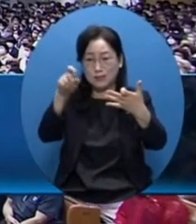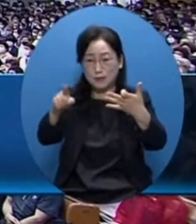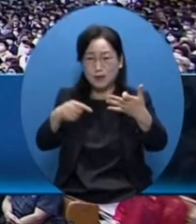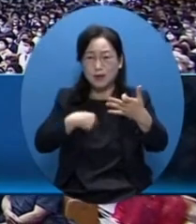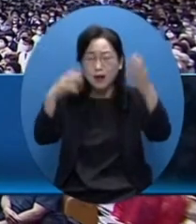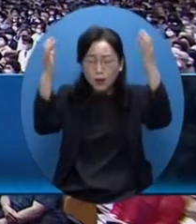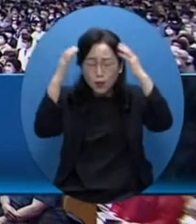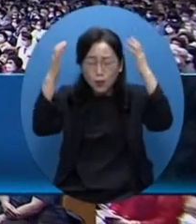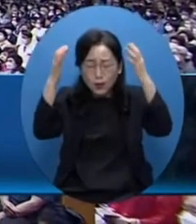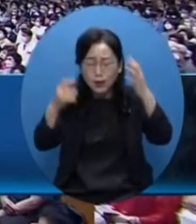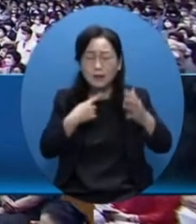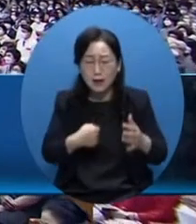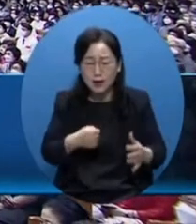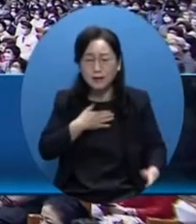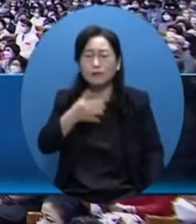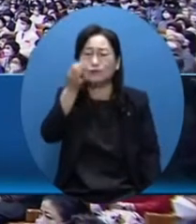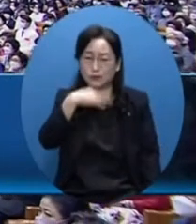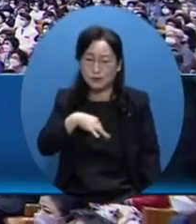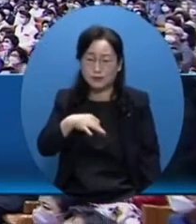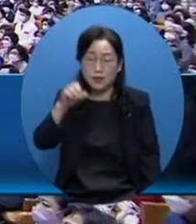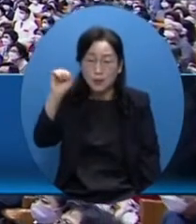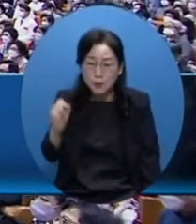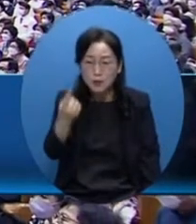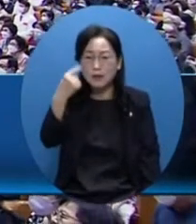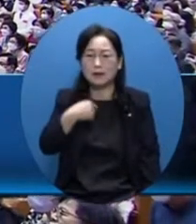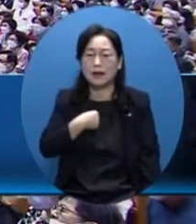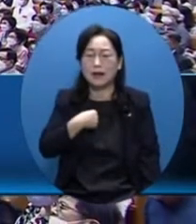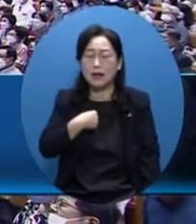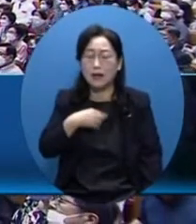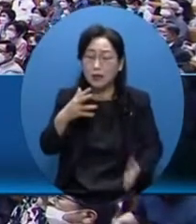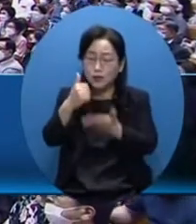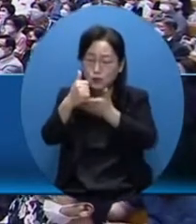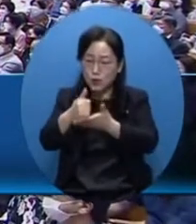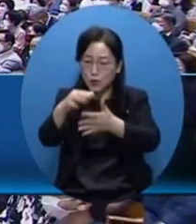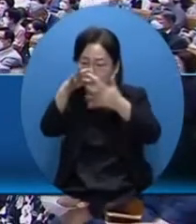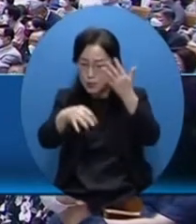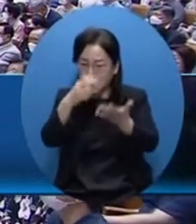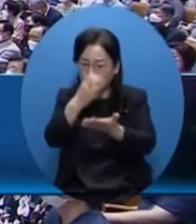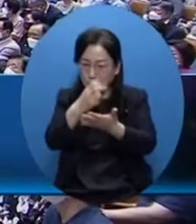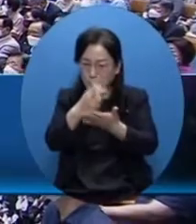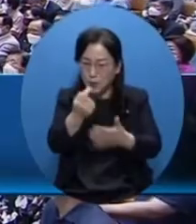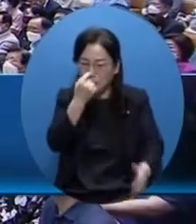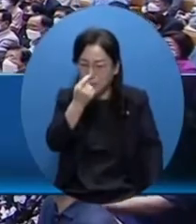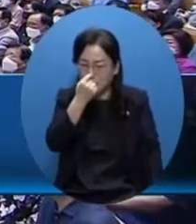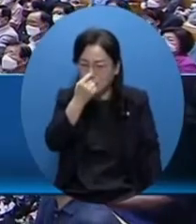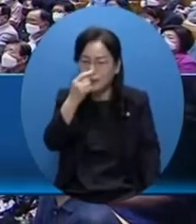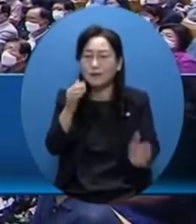4개의 이익이 라 이로 말미암아 내가 주 일레드 를 배우게 되었나이다